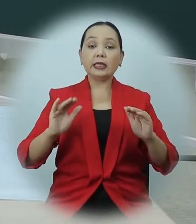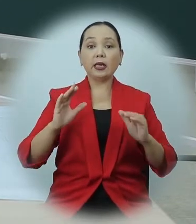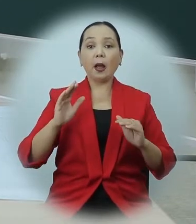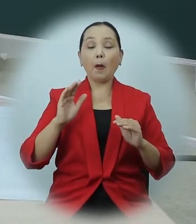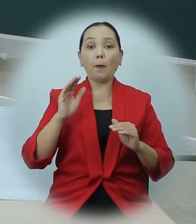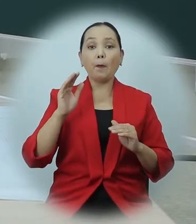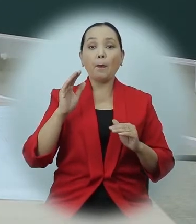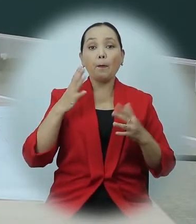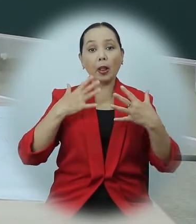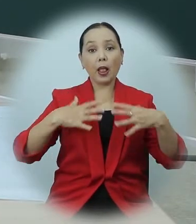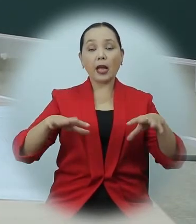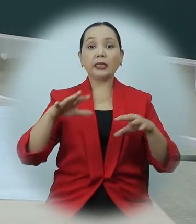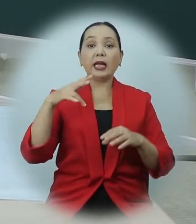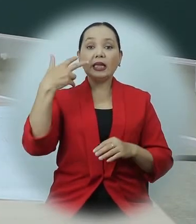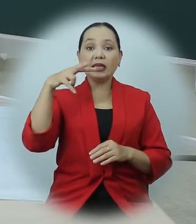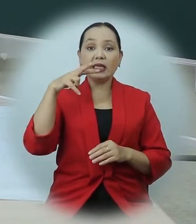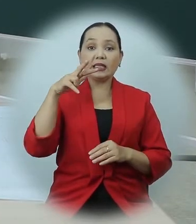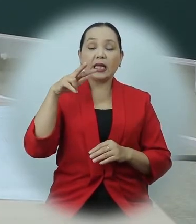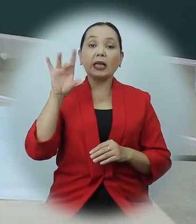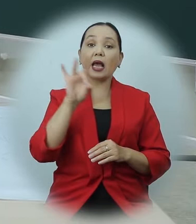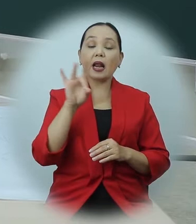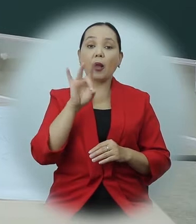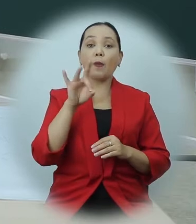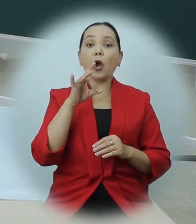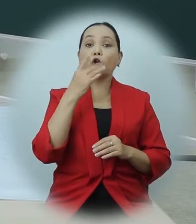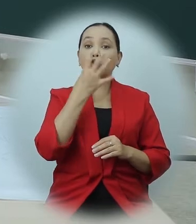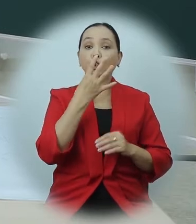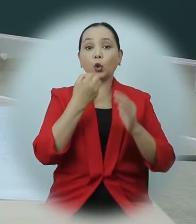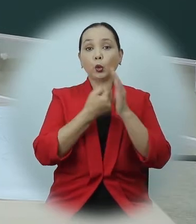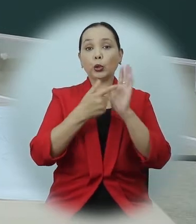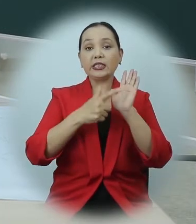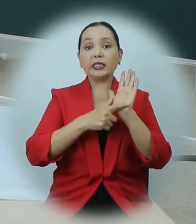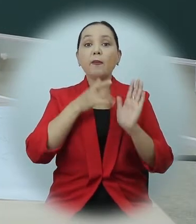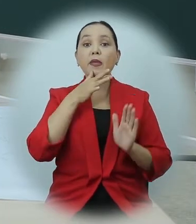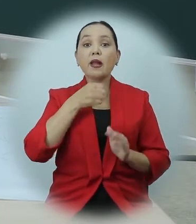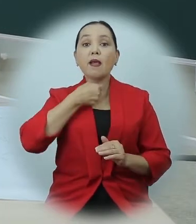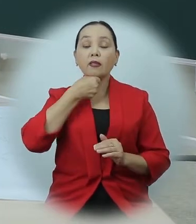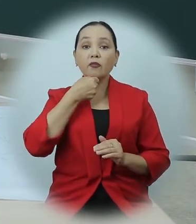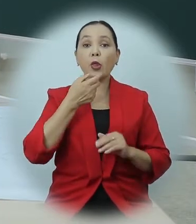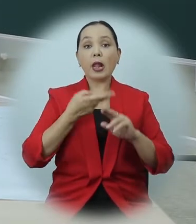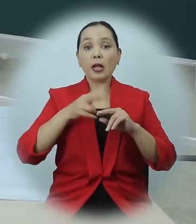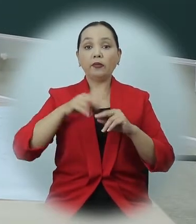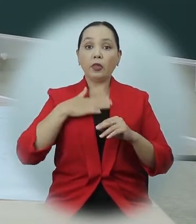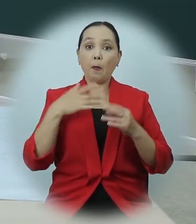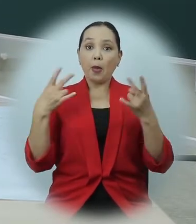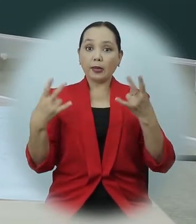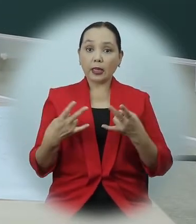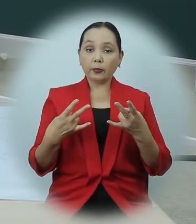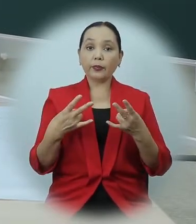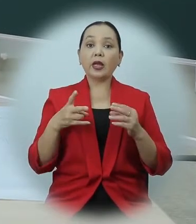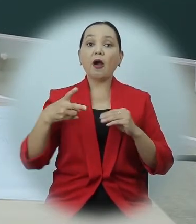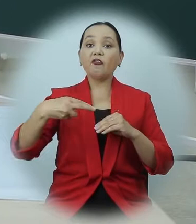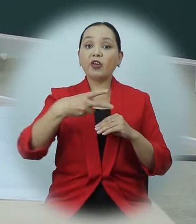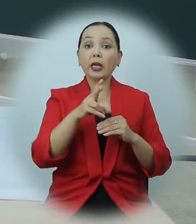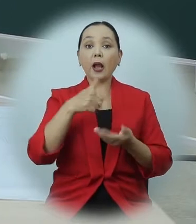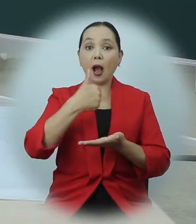ребенка 30 размера возрастом от 4 до 7 лет. Для этого нам понадобится